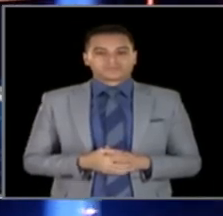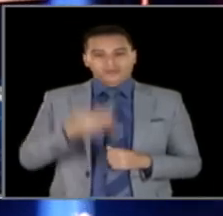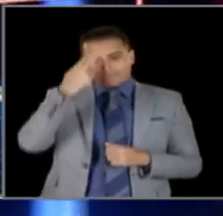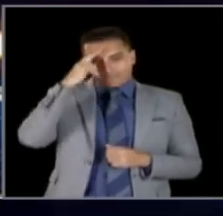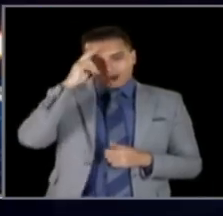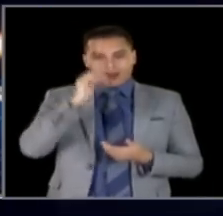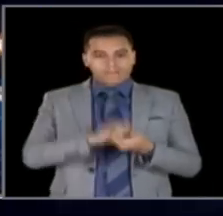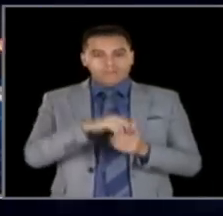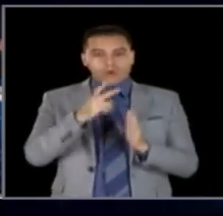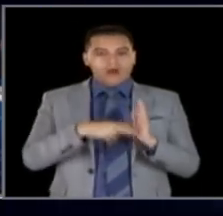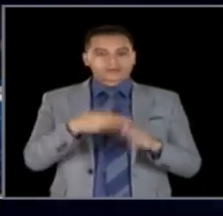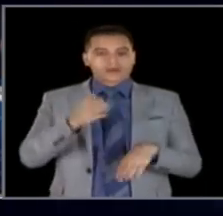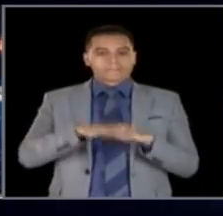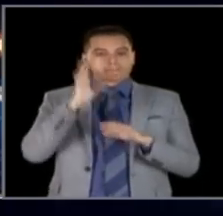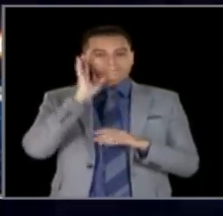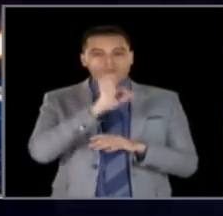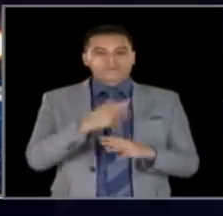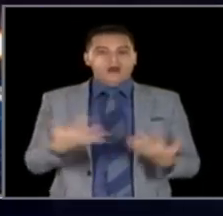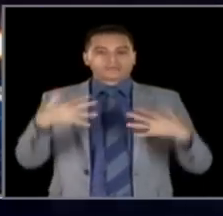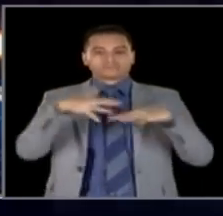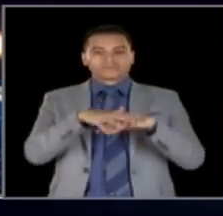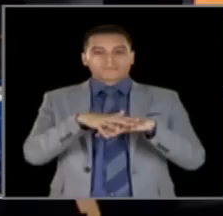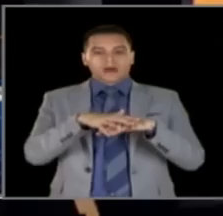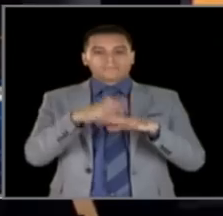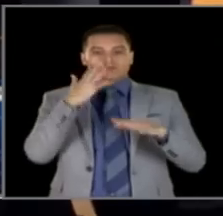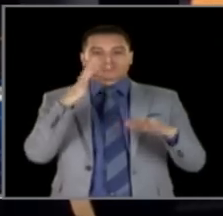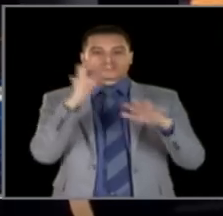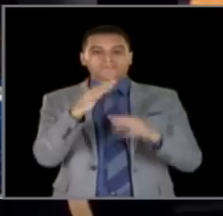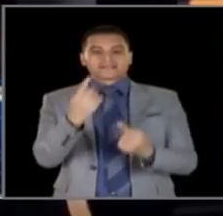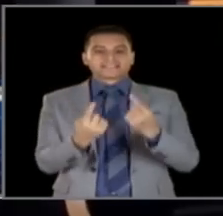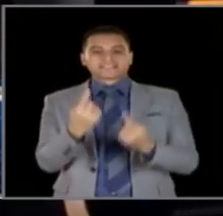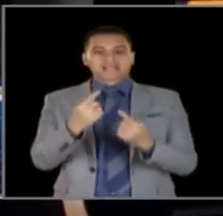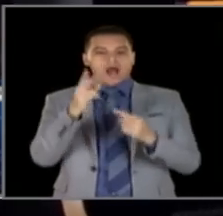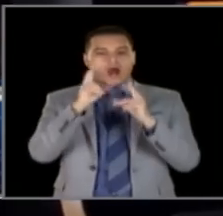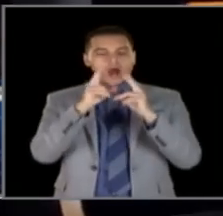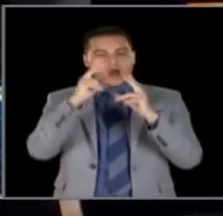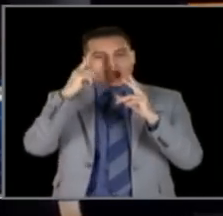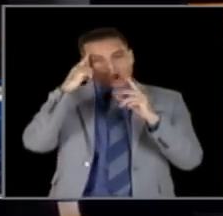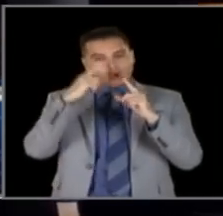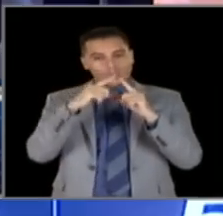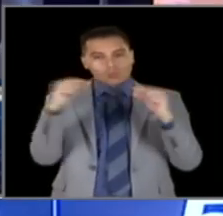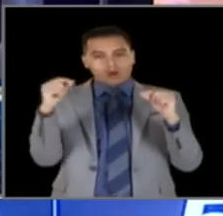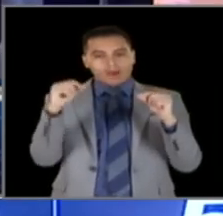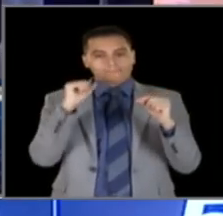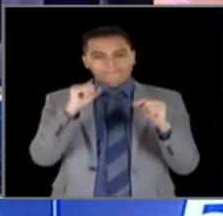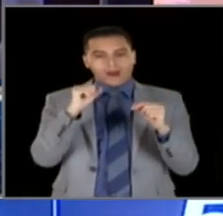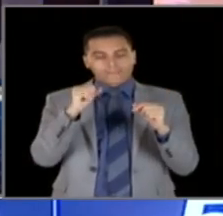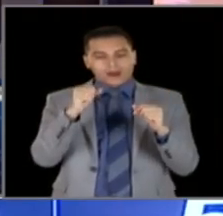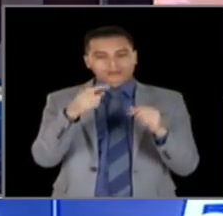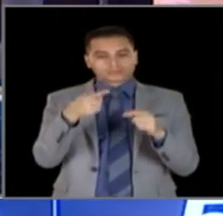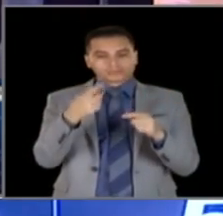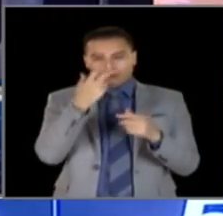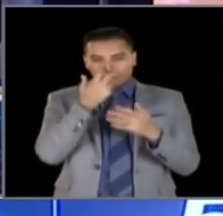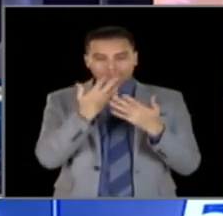ما هي المعاهدة التي نصت على انضمام شبه الجزيرة الكورية لليابان